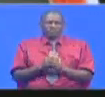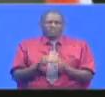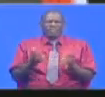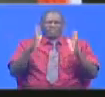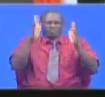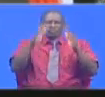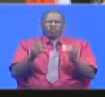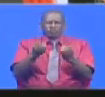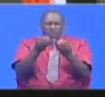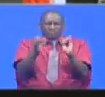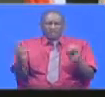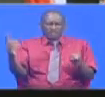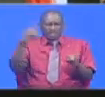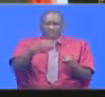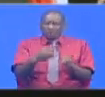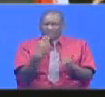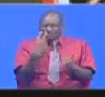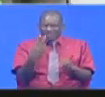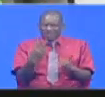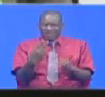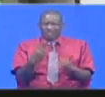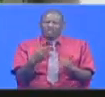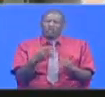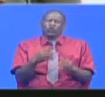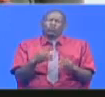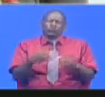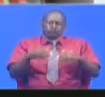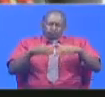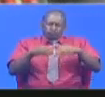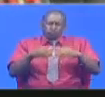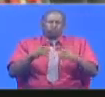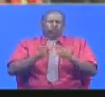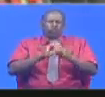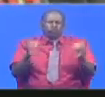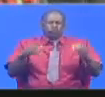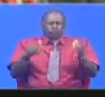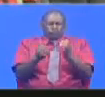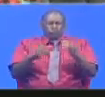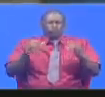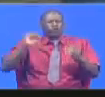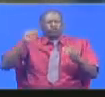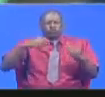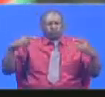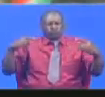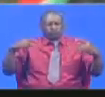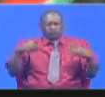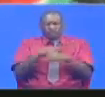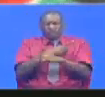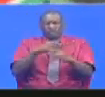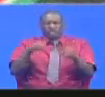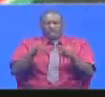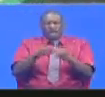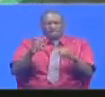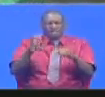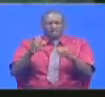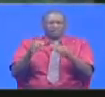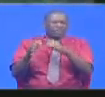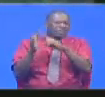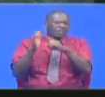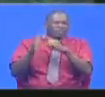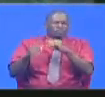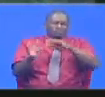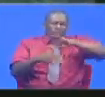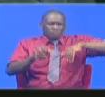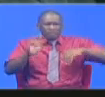za Jamhuri zilionekana kuondoa tofauti za kisiasa, kinyume na ilivyoshuhudiwa katika ukumbi wa Bomas wakati